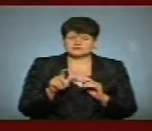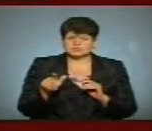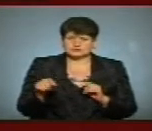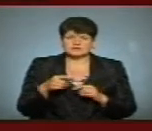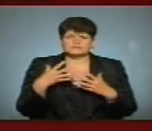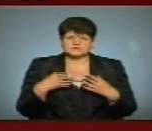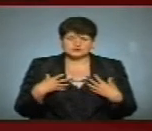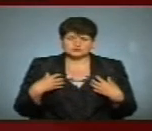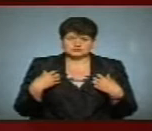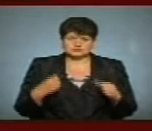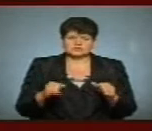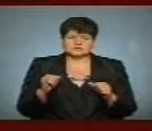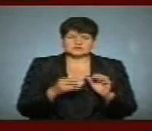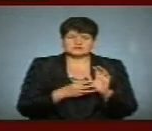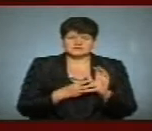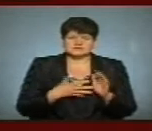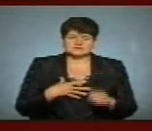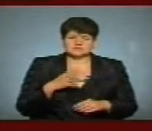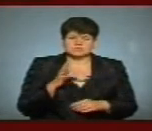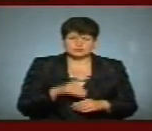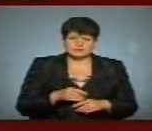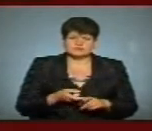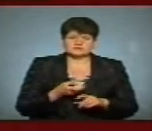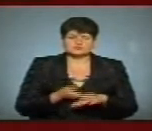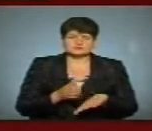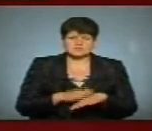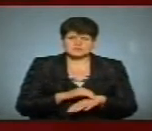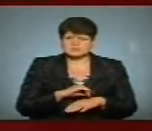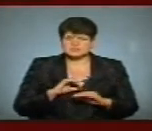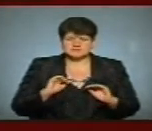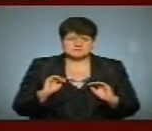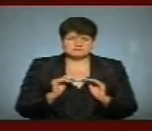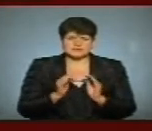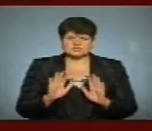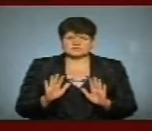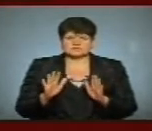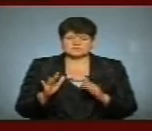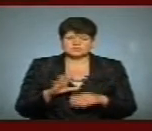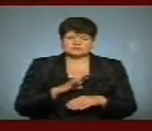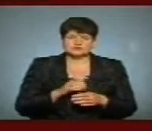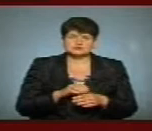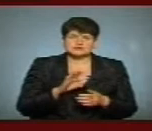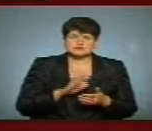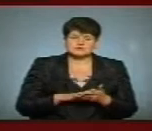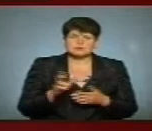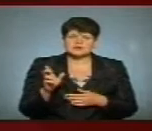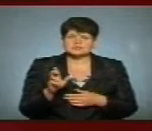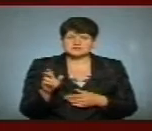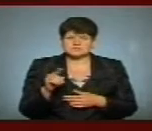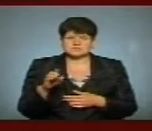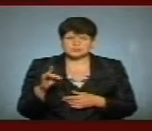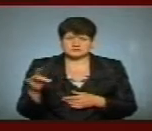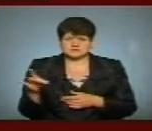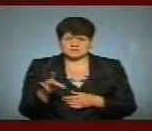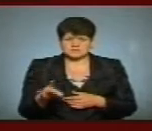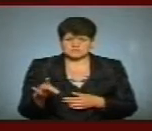вже одужали та 8 померли через ускладнення. І найменше випадків COVID-19 було зареєстровано в Бережанському та